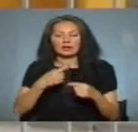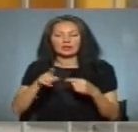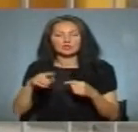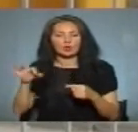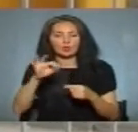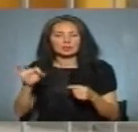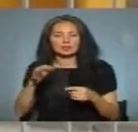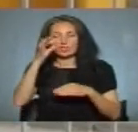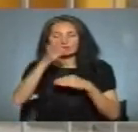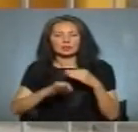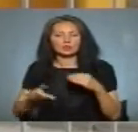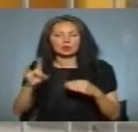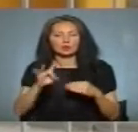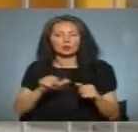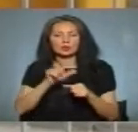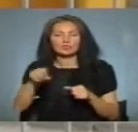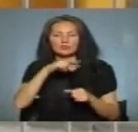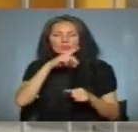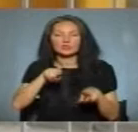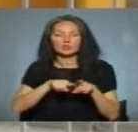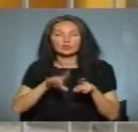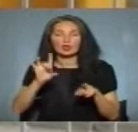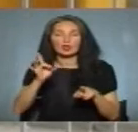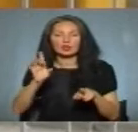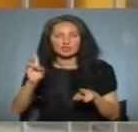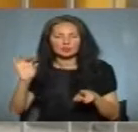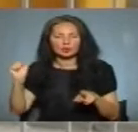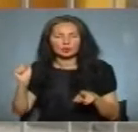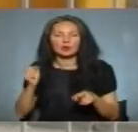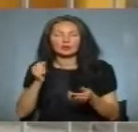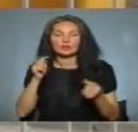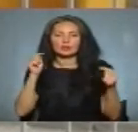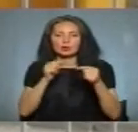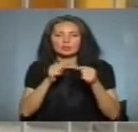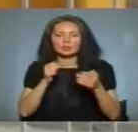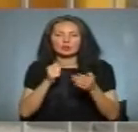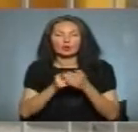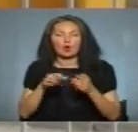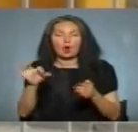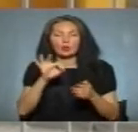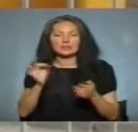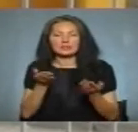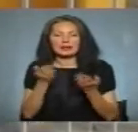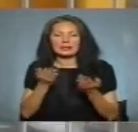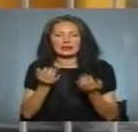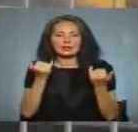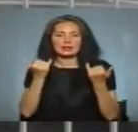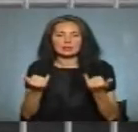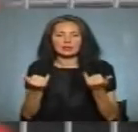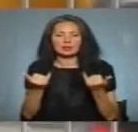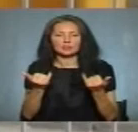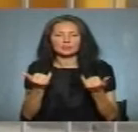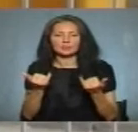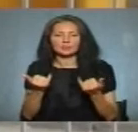регіону, окрім Чернівецької та Рівненської, належить до областей, де зараз